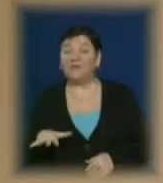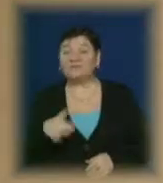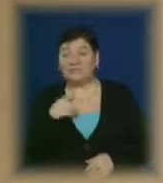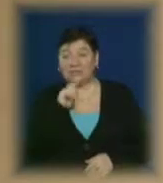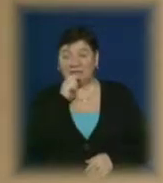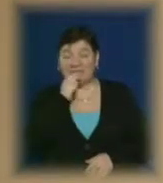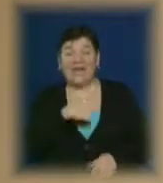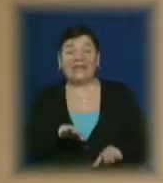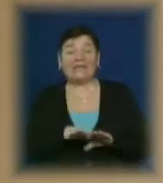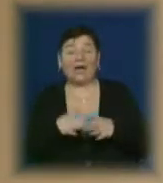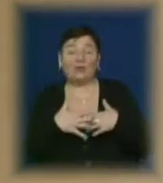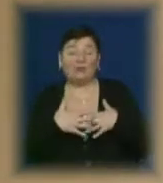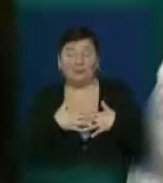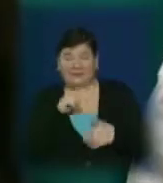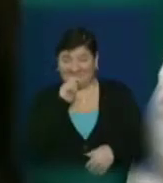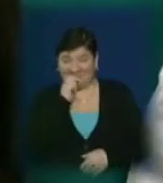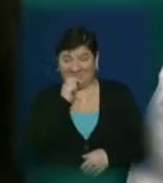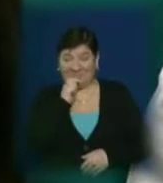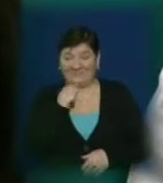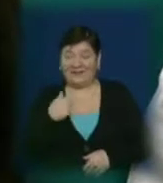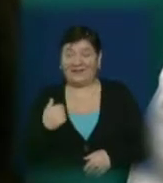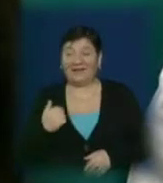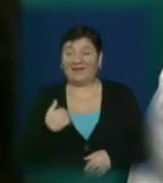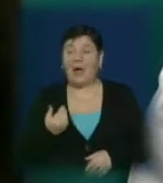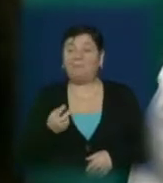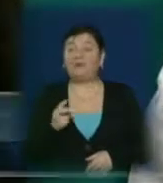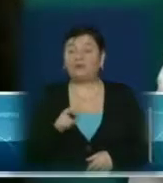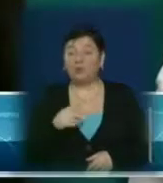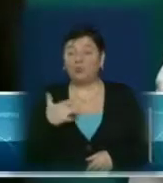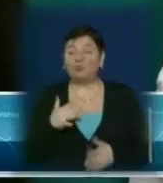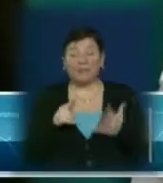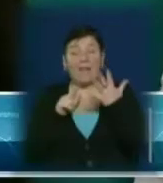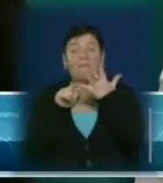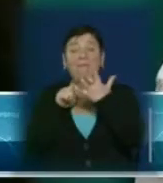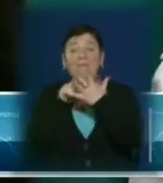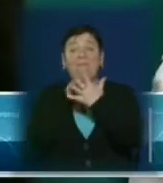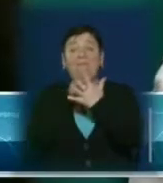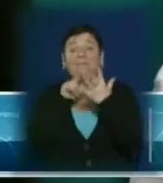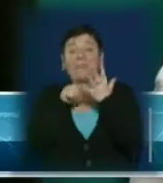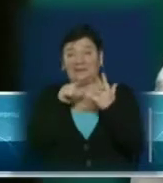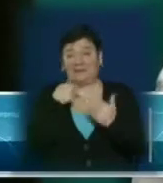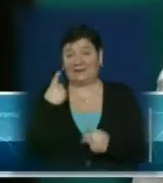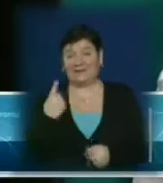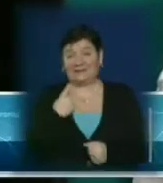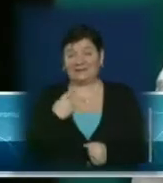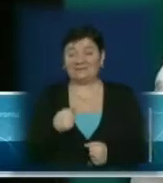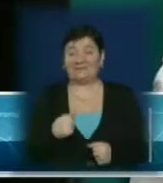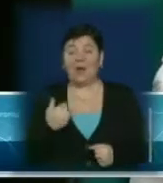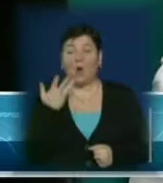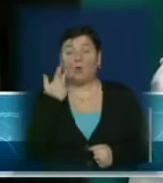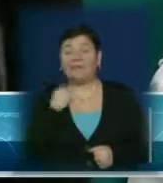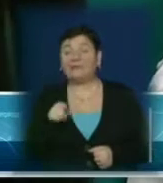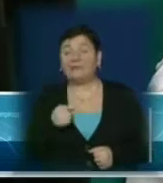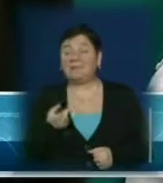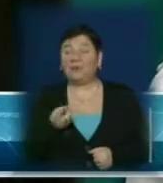цукерки, якими так любить поласувати. Я прийшов вже сюди 5-й раз. А що ти відчуваєш, коли